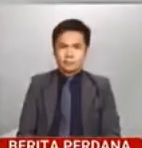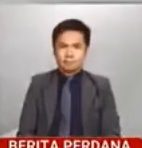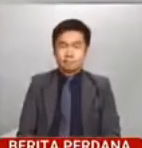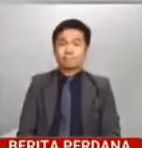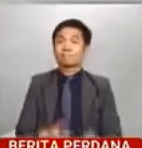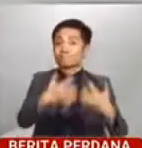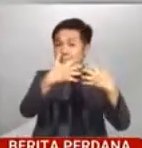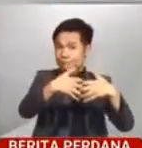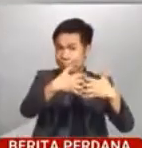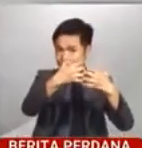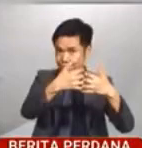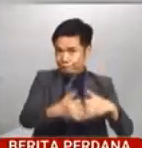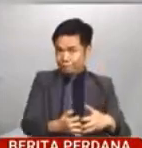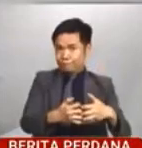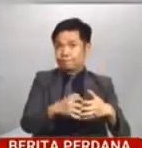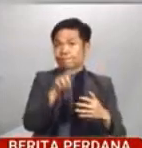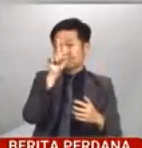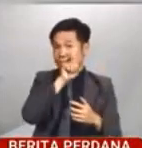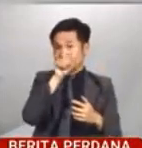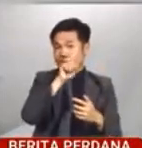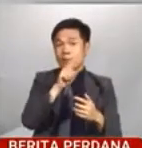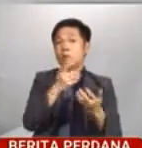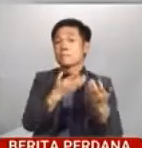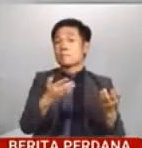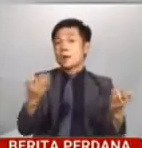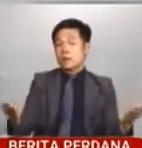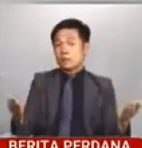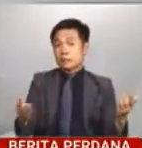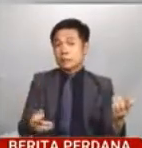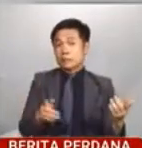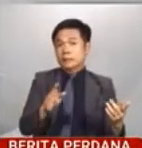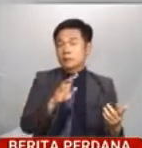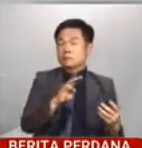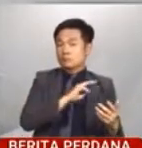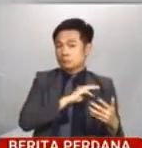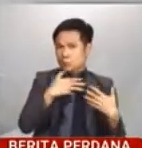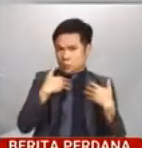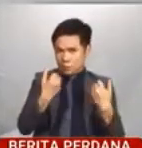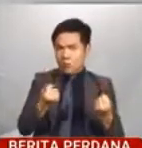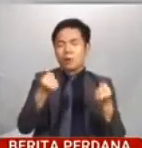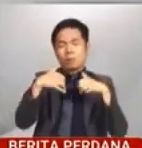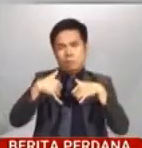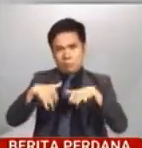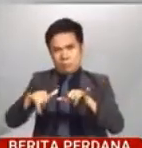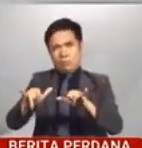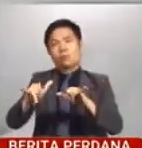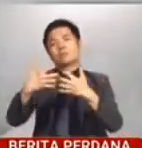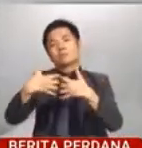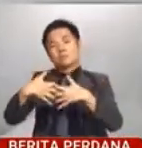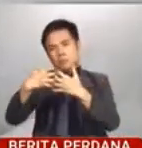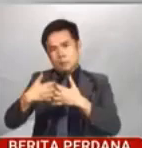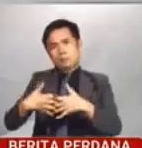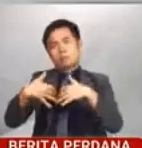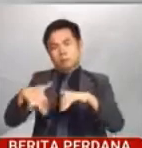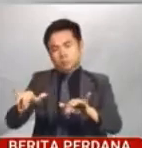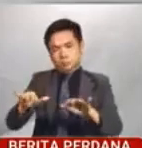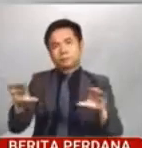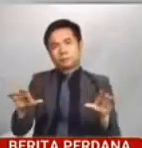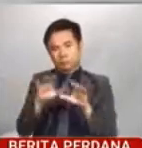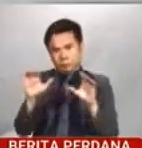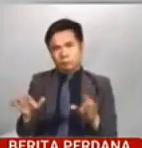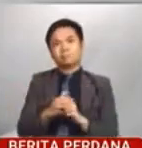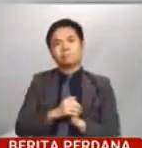Industri pembuatan kritikal yang mengeluarkan barangan penting diiktiraf Kementerian kesihatan dibenar beroperasi sepanjang tempoh perintah kawalan